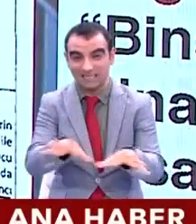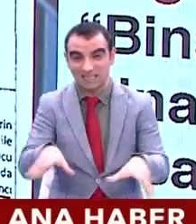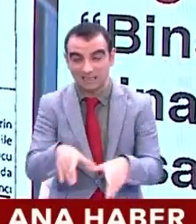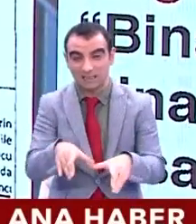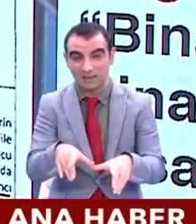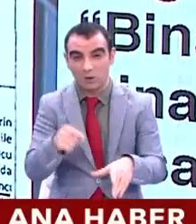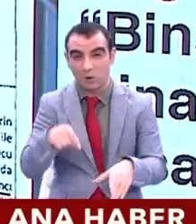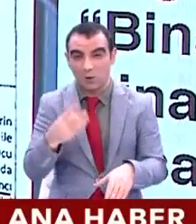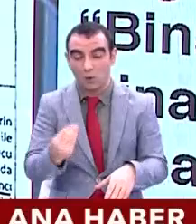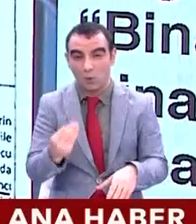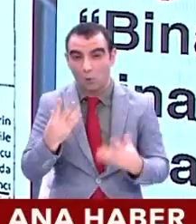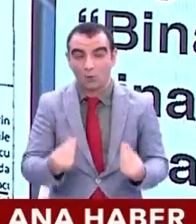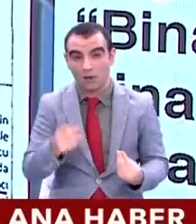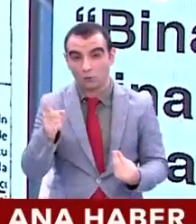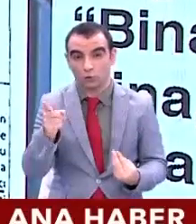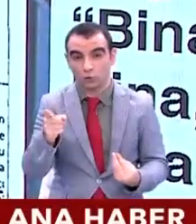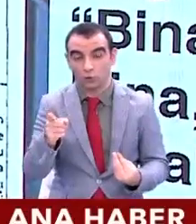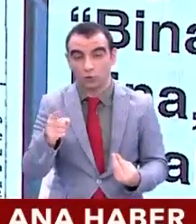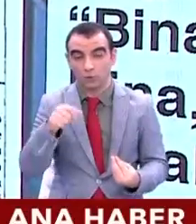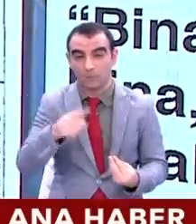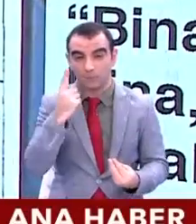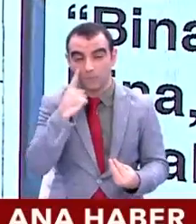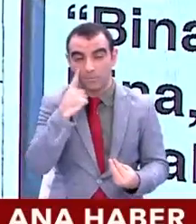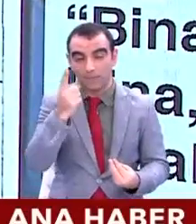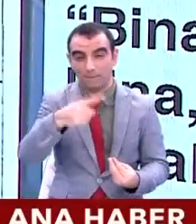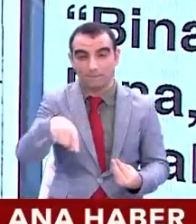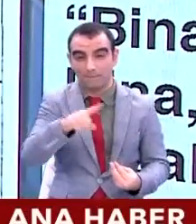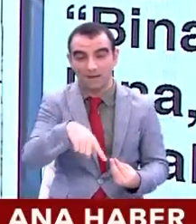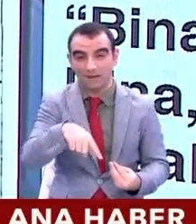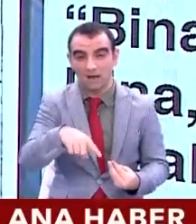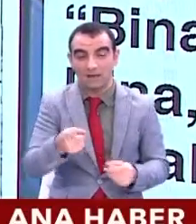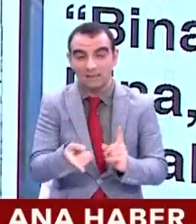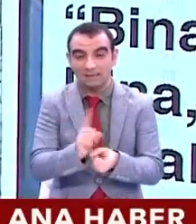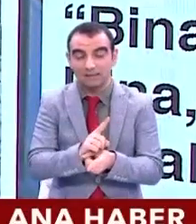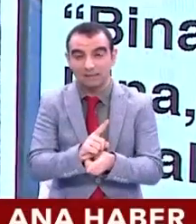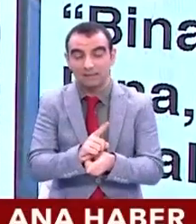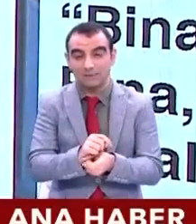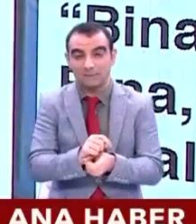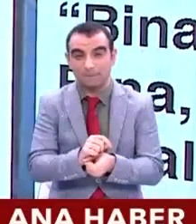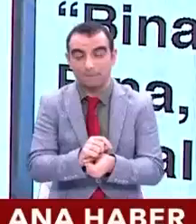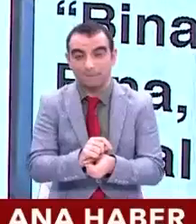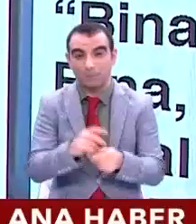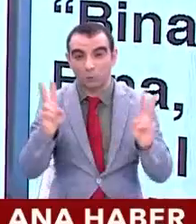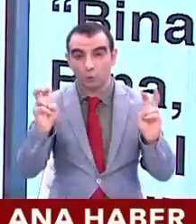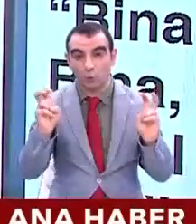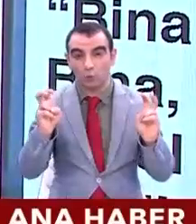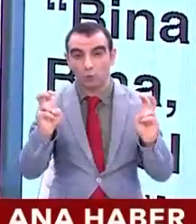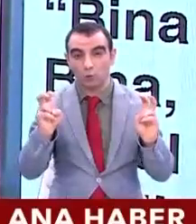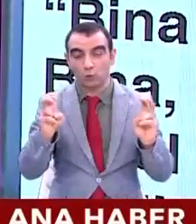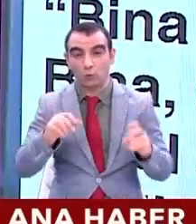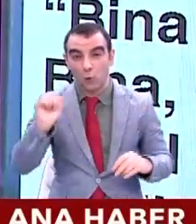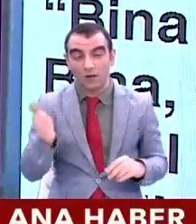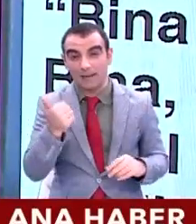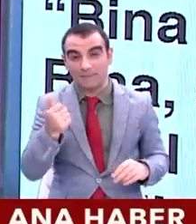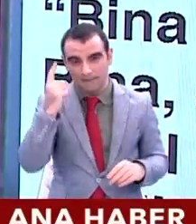giriyor Yani olay şu çevre ve şehircilik bakanı ve çevre şehircilik ve iklim değişikliği Bakanlığı durumun devam ettiğinin farkında